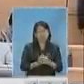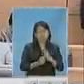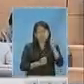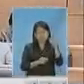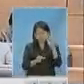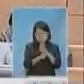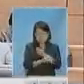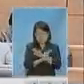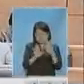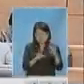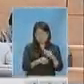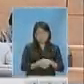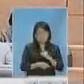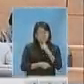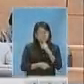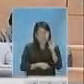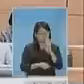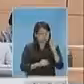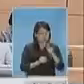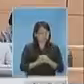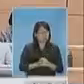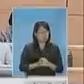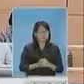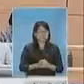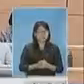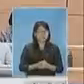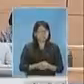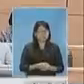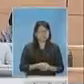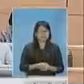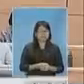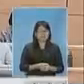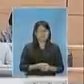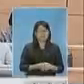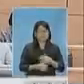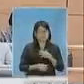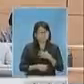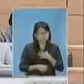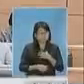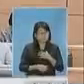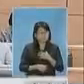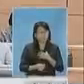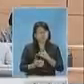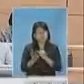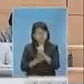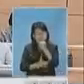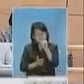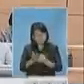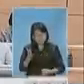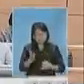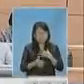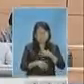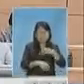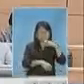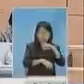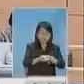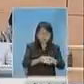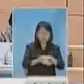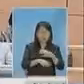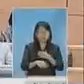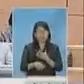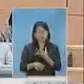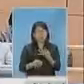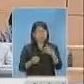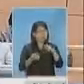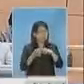อย่าไปไม่ได้ฮะจะเอาผิดเอาคดีเอาความกันยังไงเนี่ยไม่ได้มีปัญหา